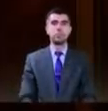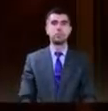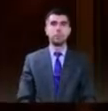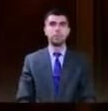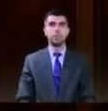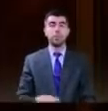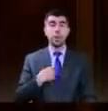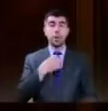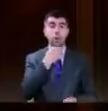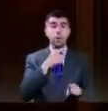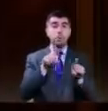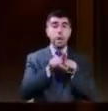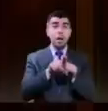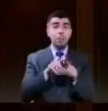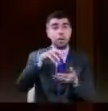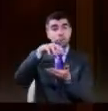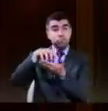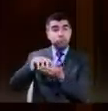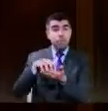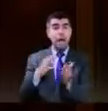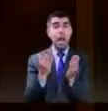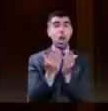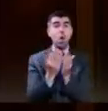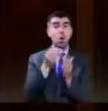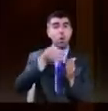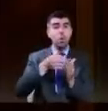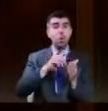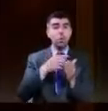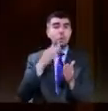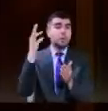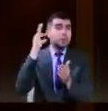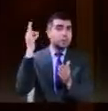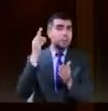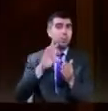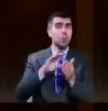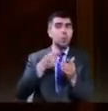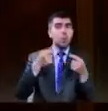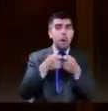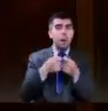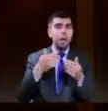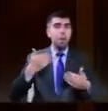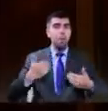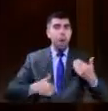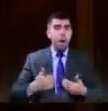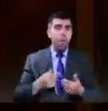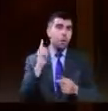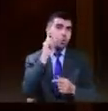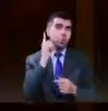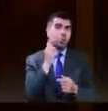وقد فاق عدد الأقسام المدمجة لأطفال يعانون من إعاقة ذهنية أو سمعية أو بصرية 700 قسم في بداية الموسم